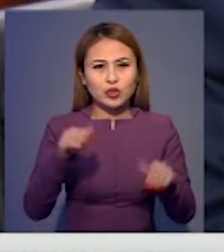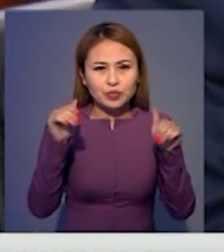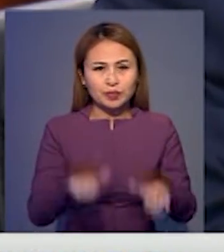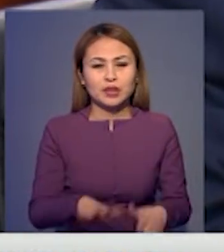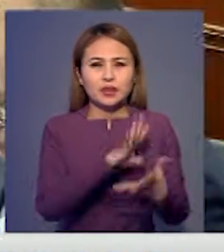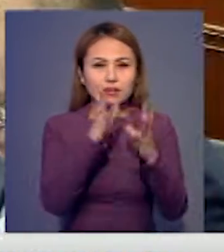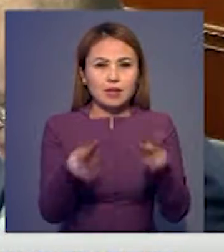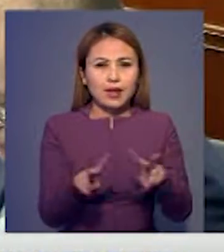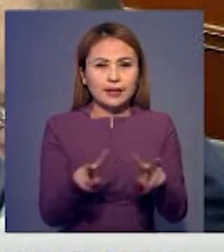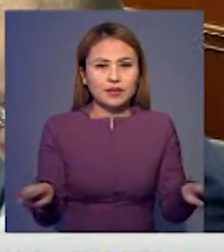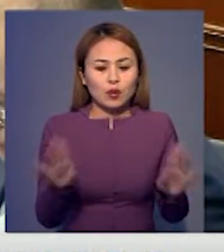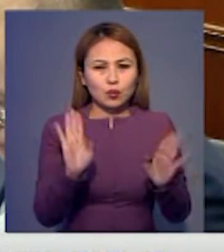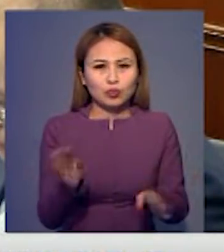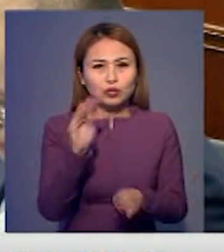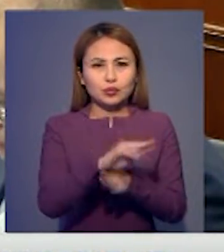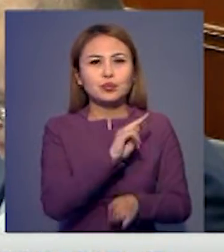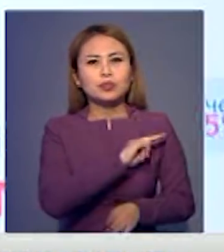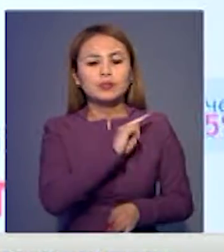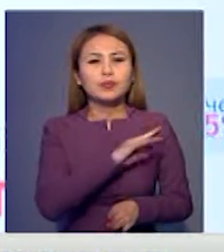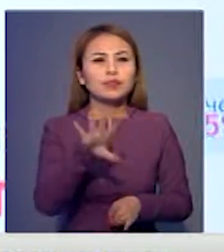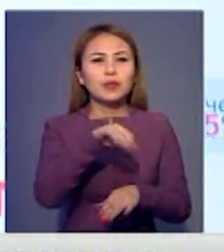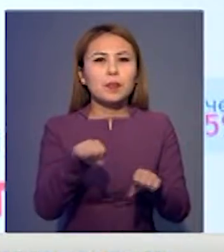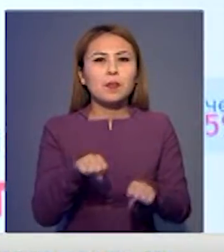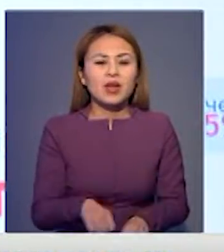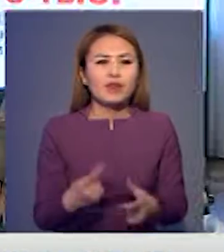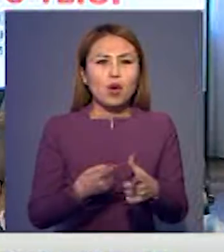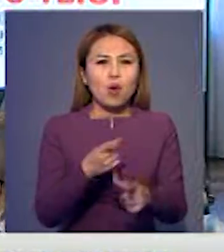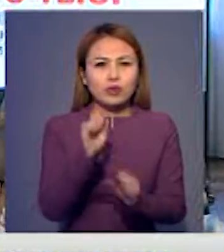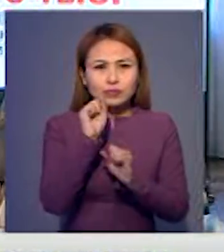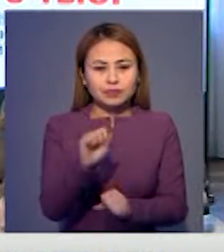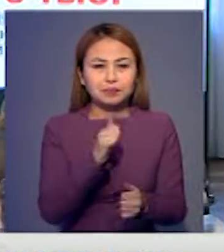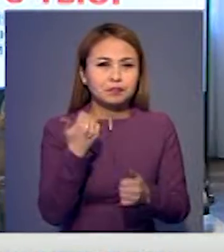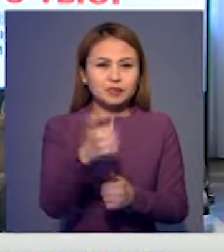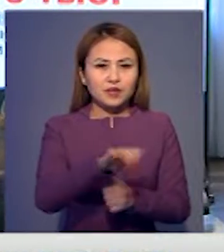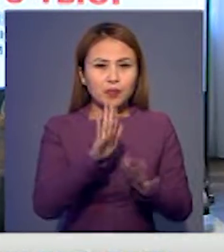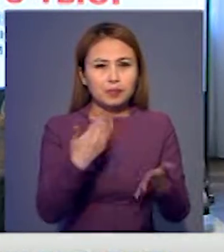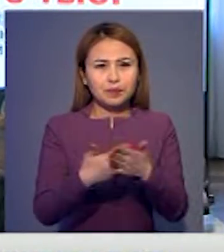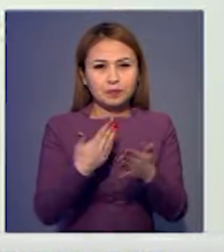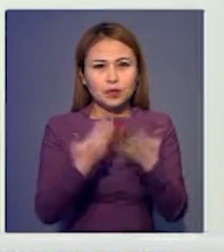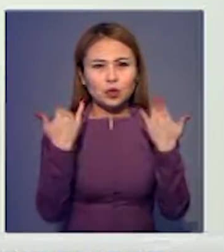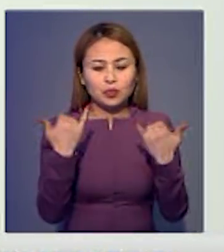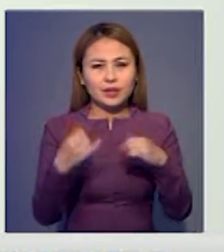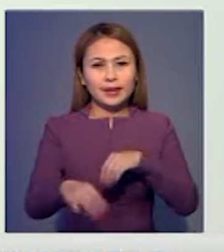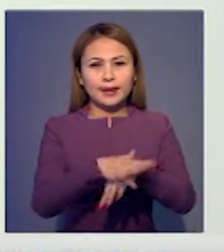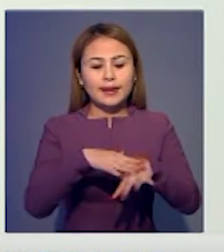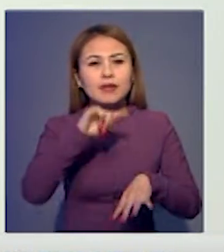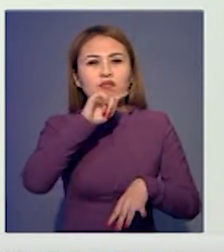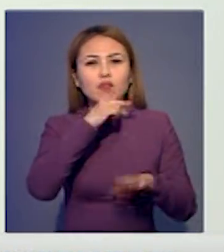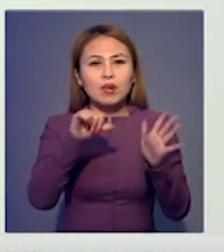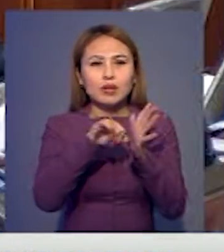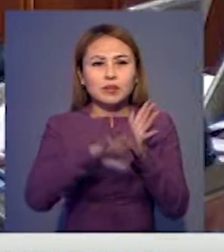сот шешімімен теңестірілуі мүмкін. Сондай-ақ жұмысшылардың құқығын қорғауға да басымдық беріледі. Мәселен, бүгінде ел